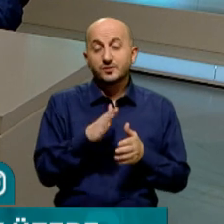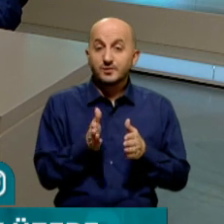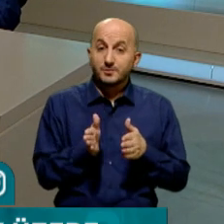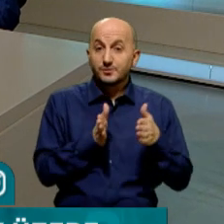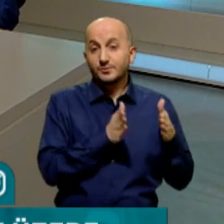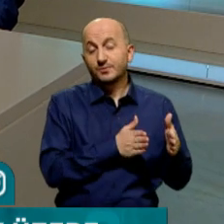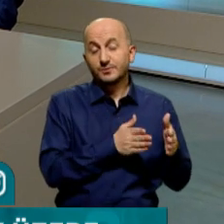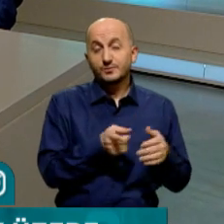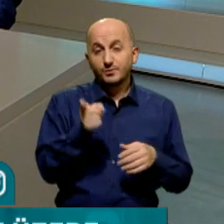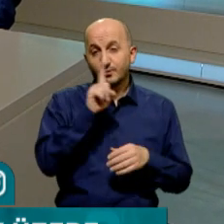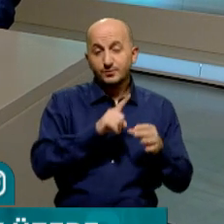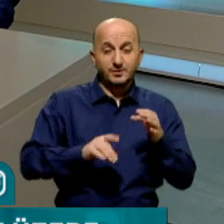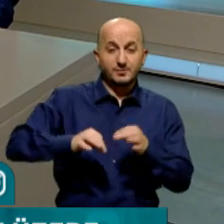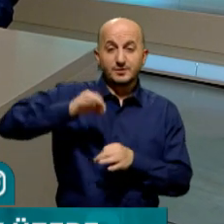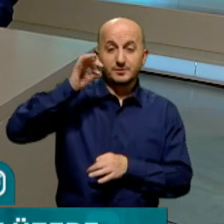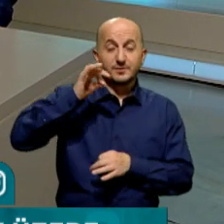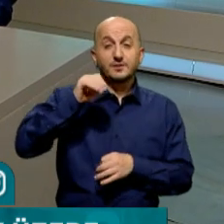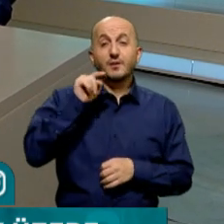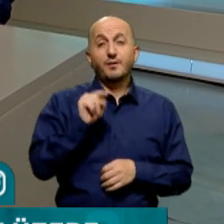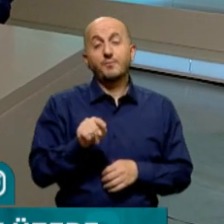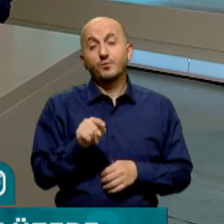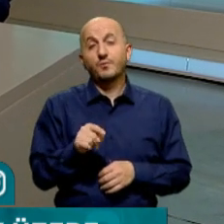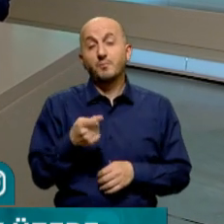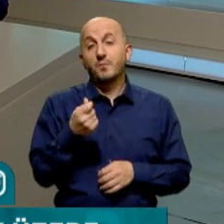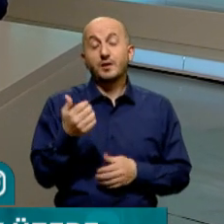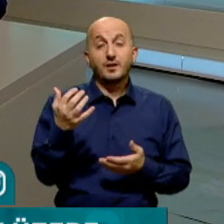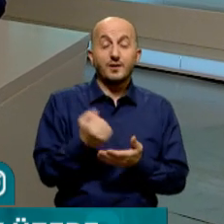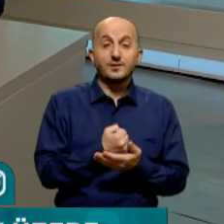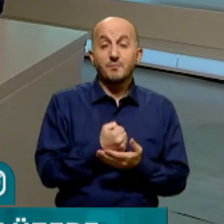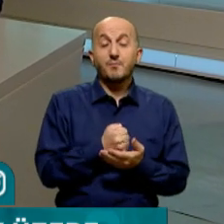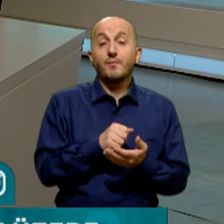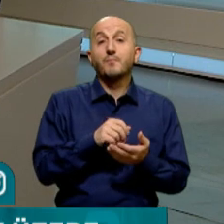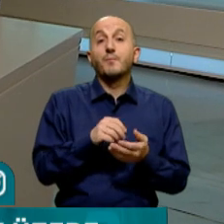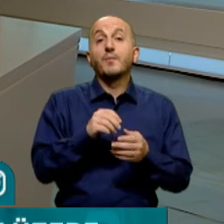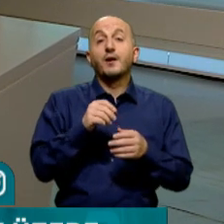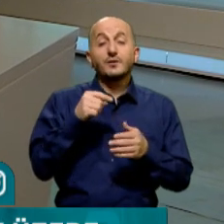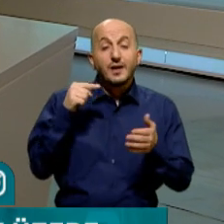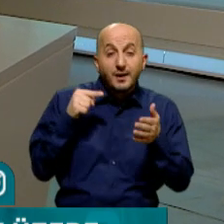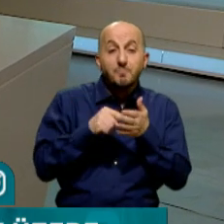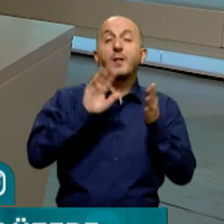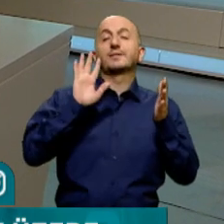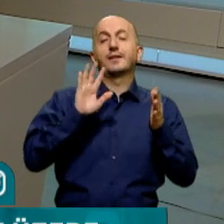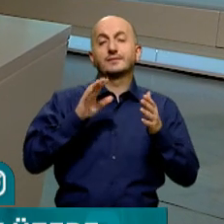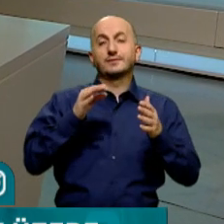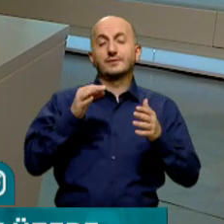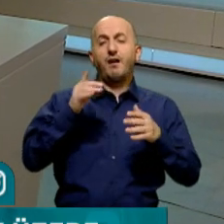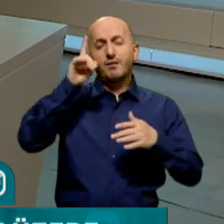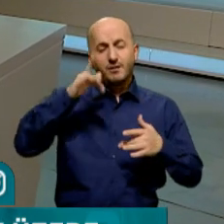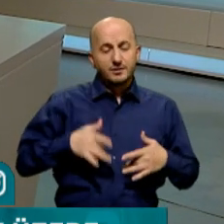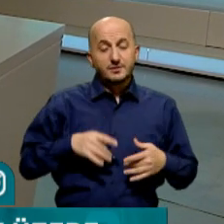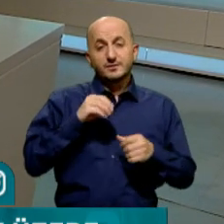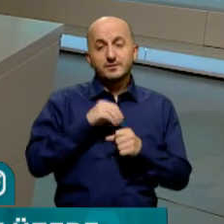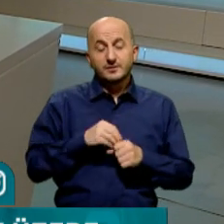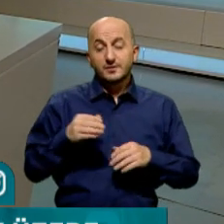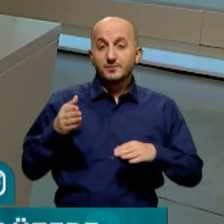boyut. Dolayısıyla bir kimse bunu para kazanmaya dökmeden, maddiyata dökmeden, Allah rızası için bunu